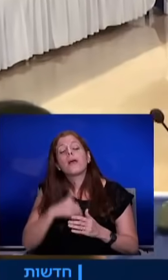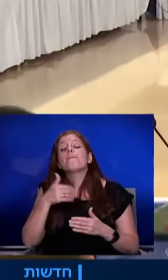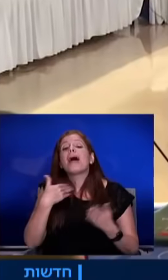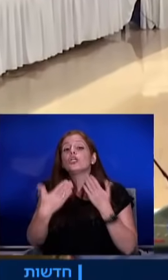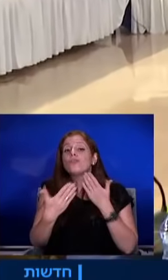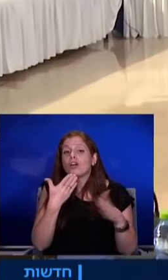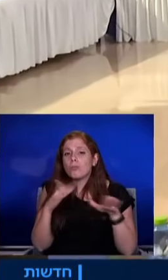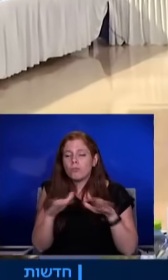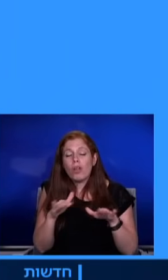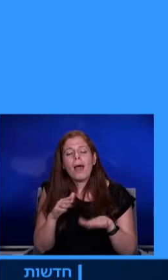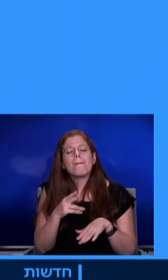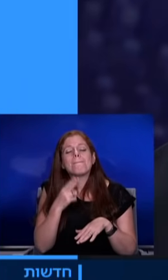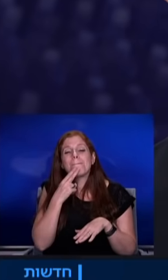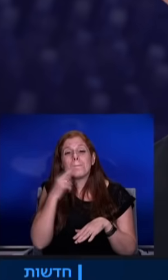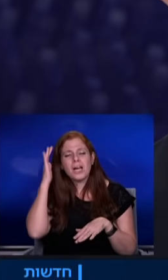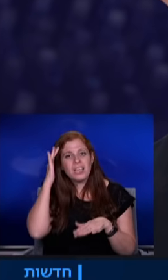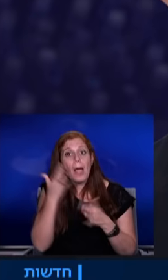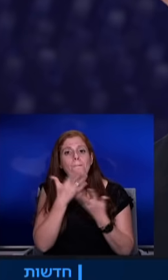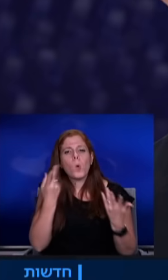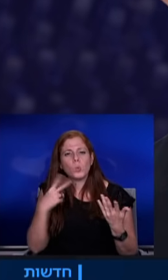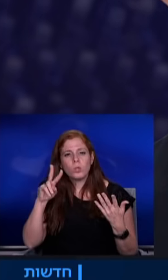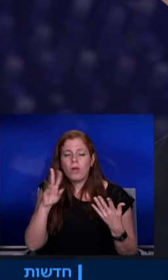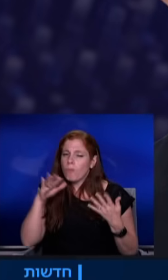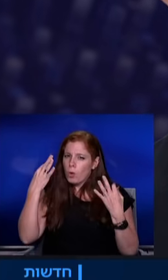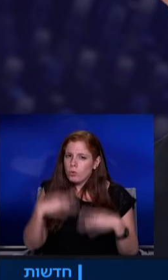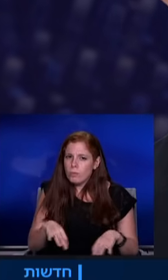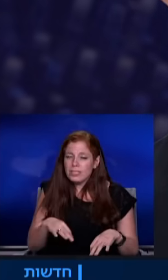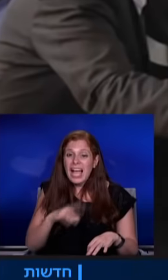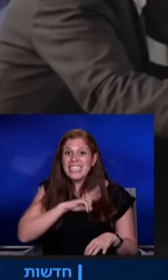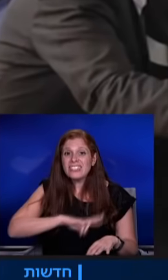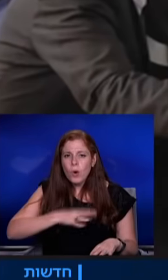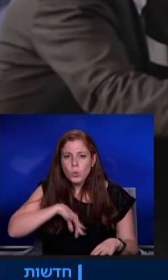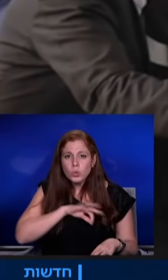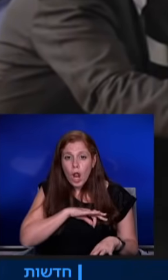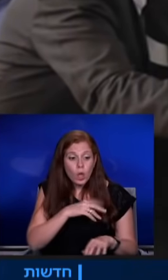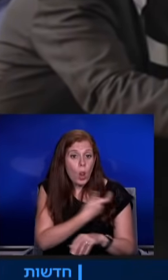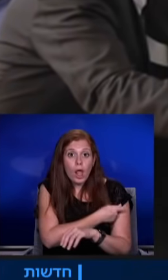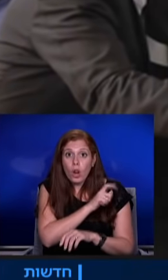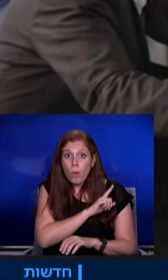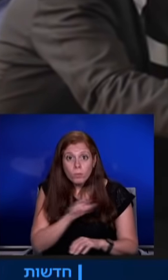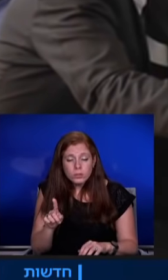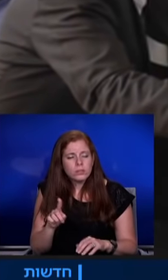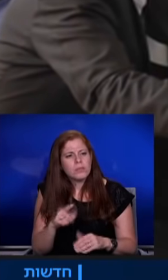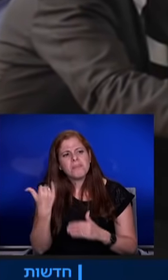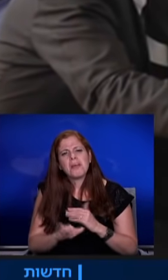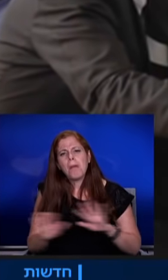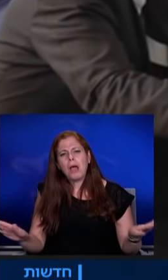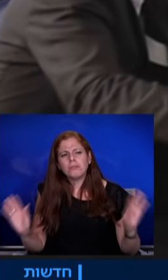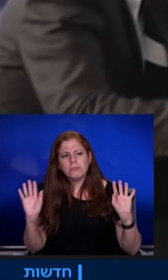היה ברור עוד יותר ומנומס פחות. הסבלנות שלנו ללא מתחסנים תמה. זה אירוע שלא מחוסן. אתה